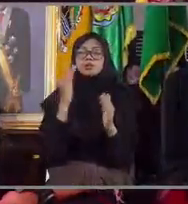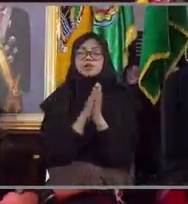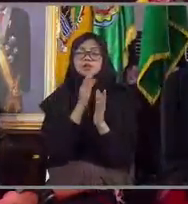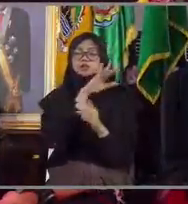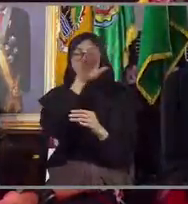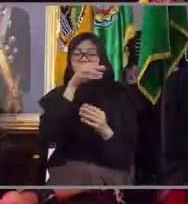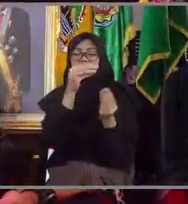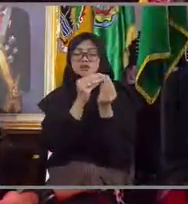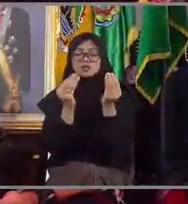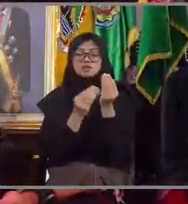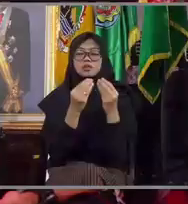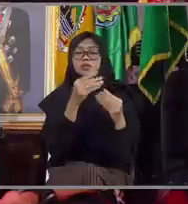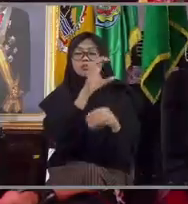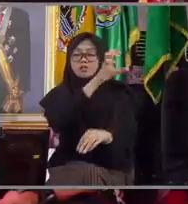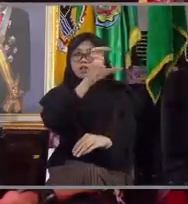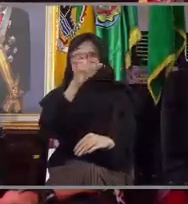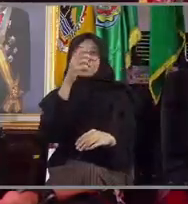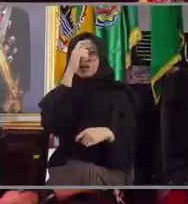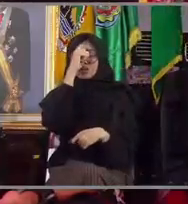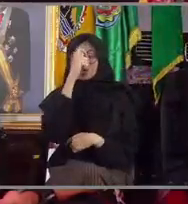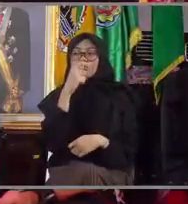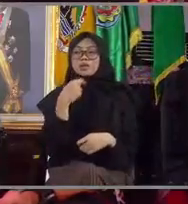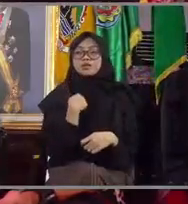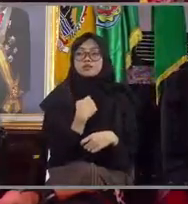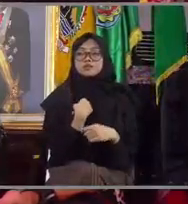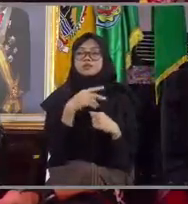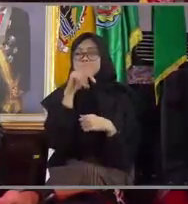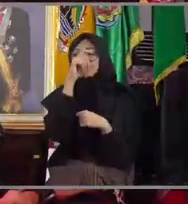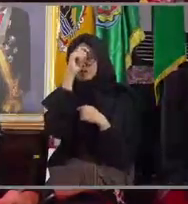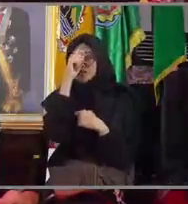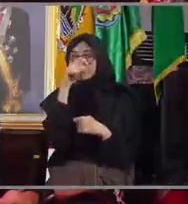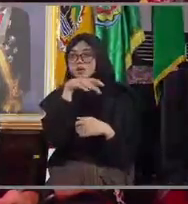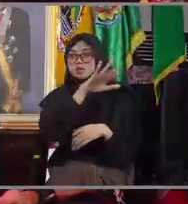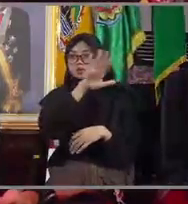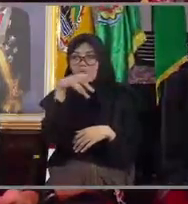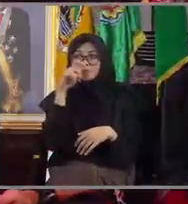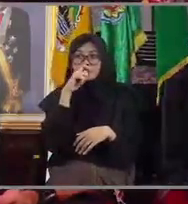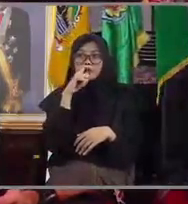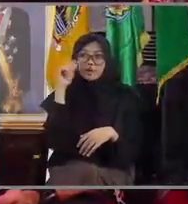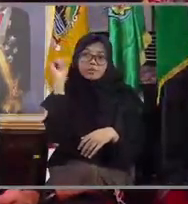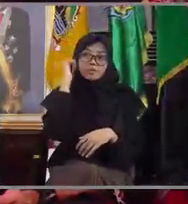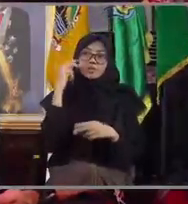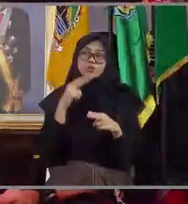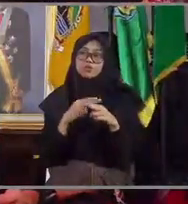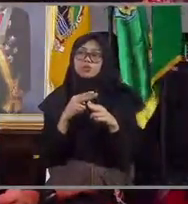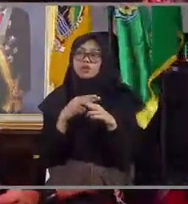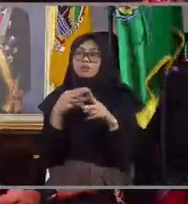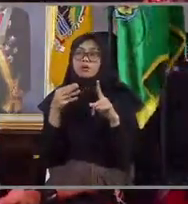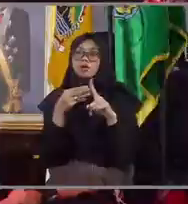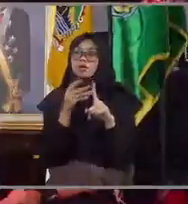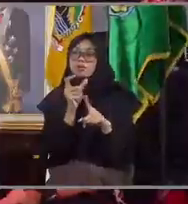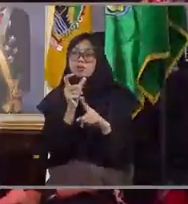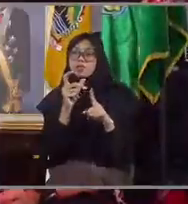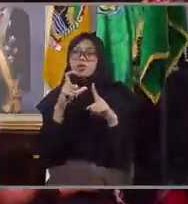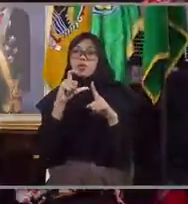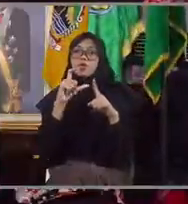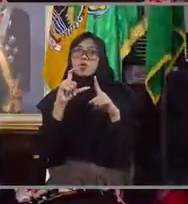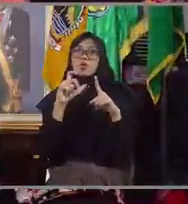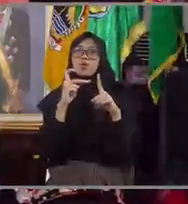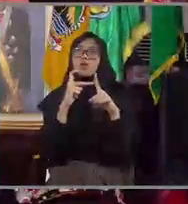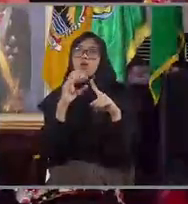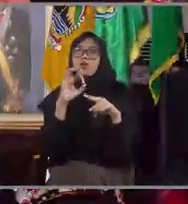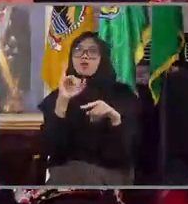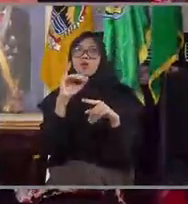hormati segenap SKPD Bapak Ibu sekalian yang terhormat pertama Nama saya Bukhari sederhana bae